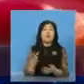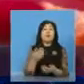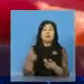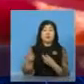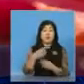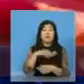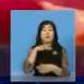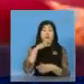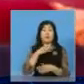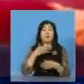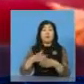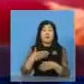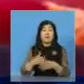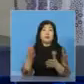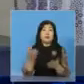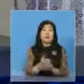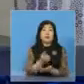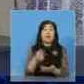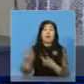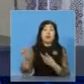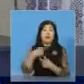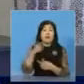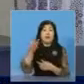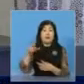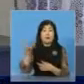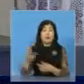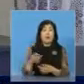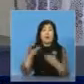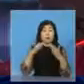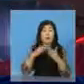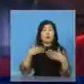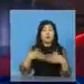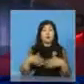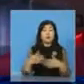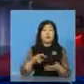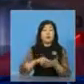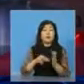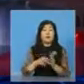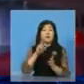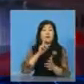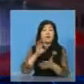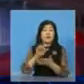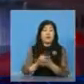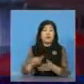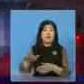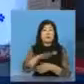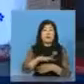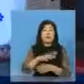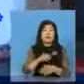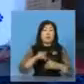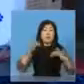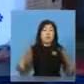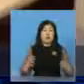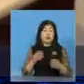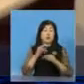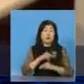хватает. Постепенно нарабатываю свою клиентскую базу. Пока шью на дому, но в будущем планирую взять в аренду помещение и работать больше. Хочу